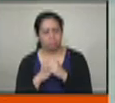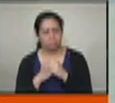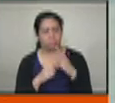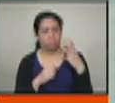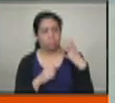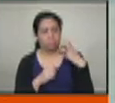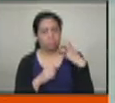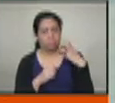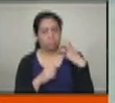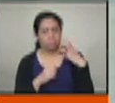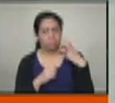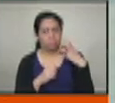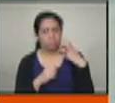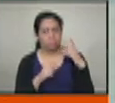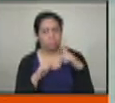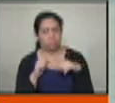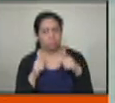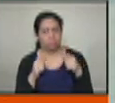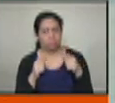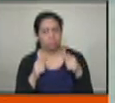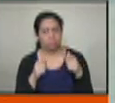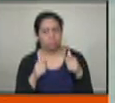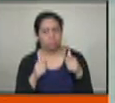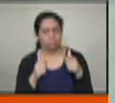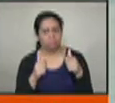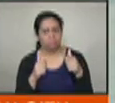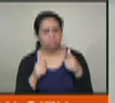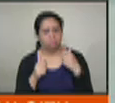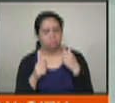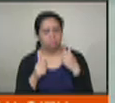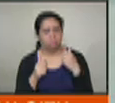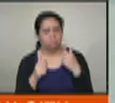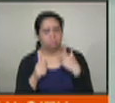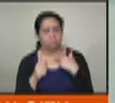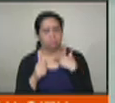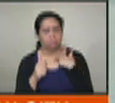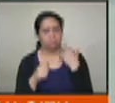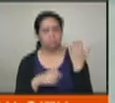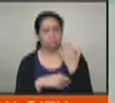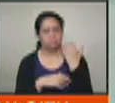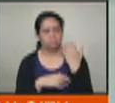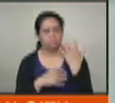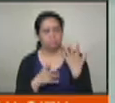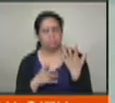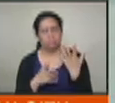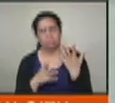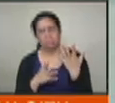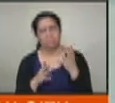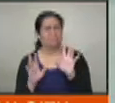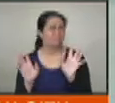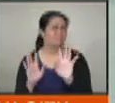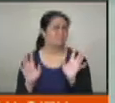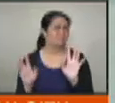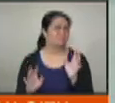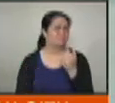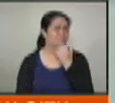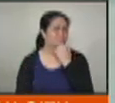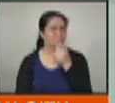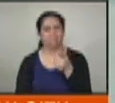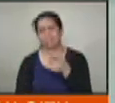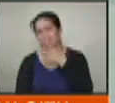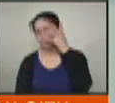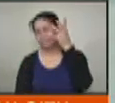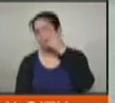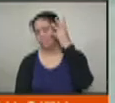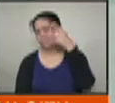mo na chairman kasi hindi mo pwedeng itakbo mag-isa baka ikaw ang maipit sa emergency. No, chairman, ikaw naman,